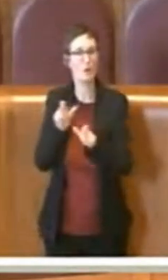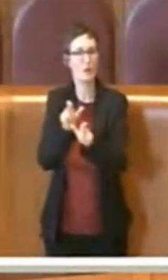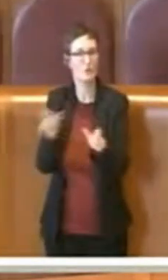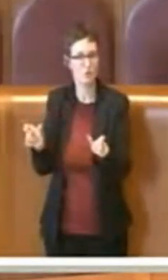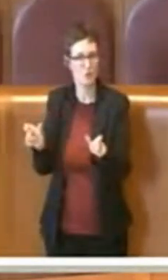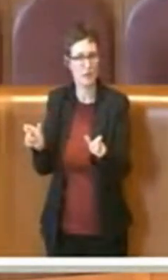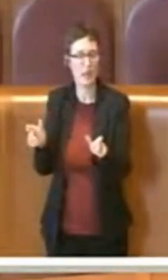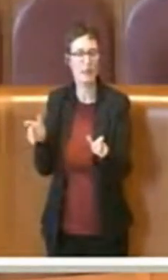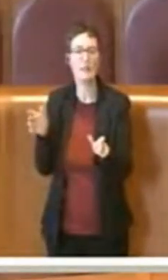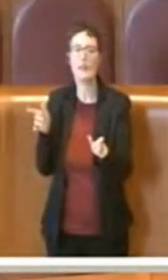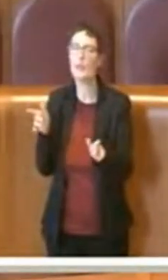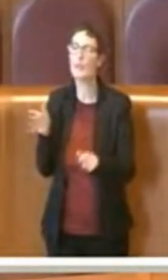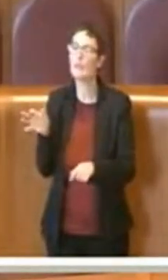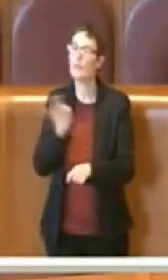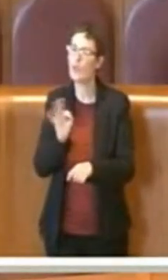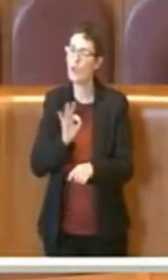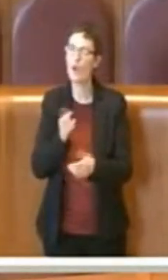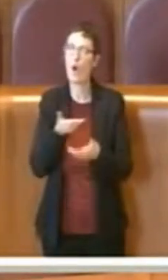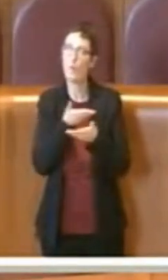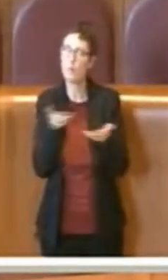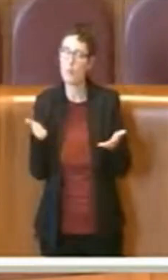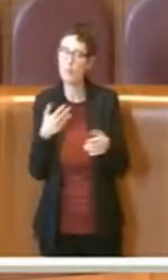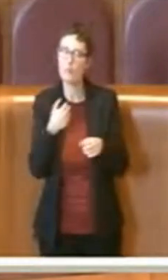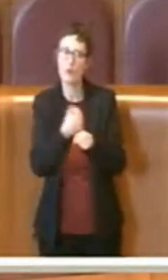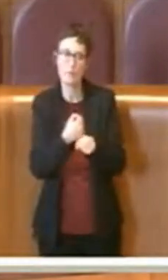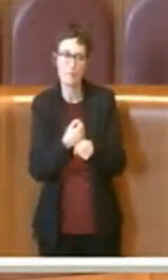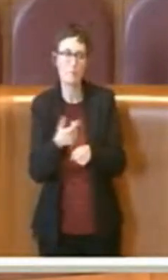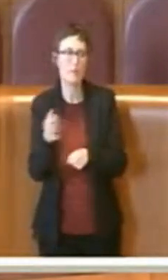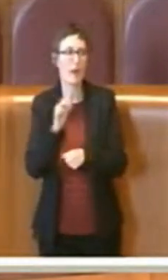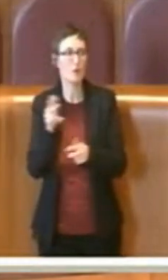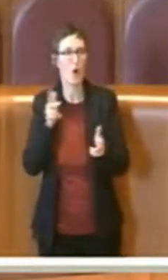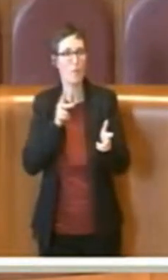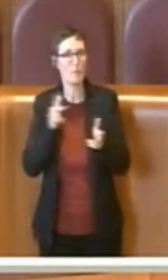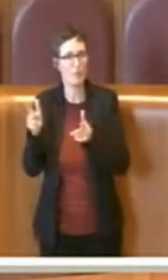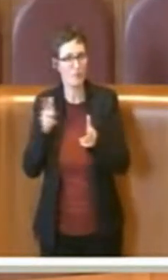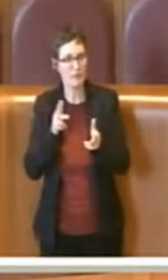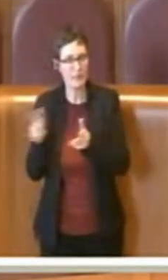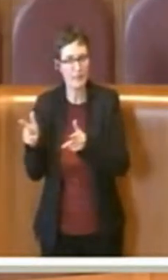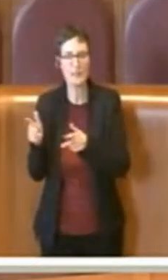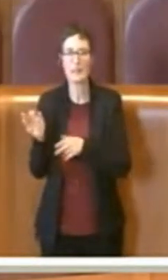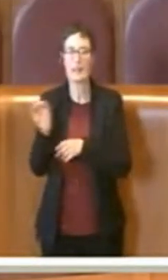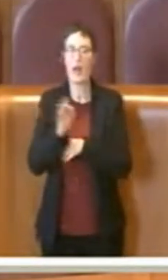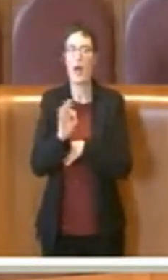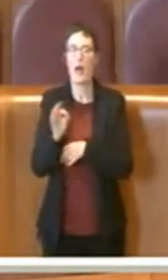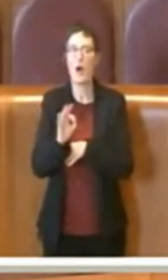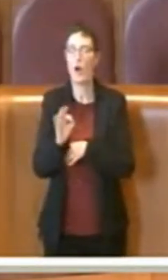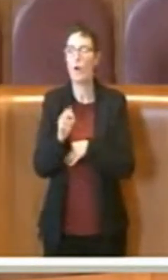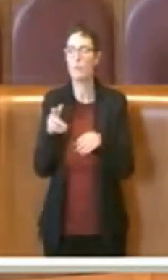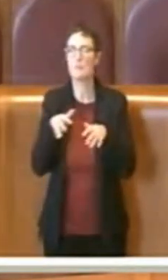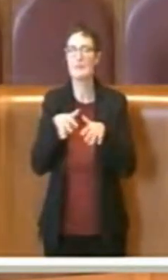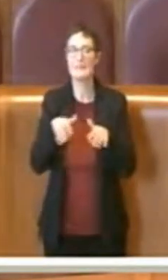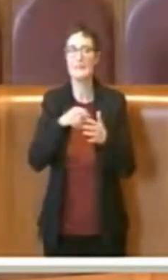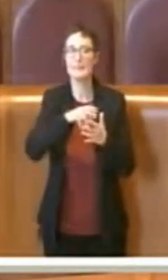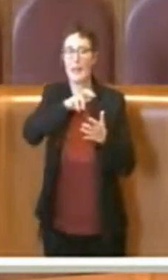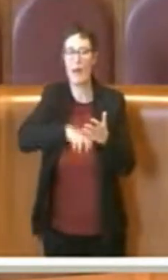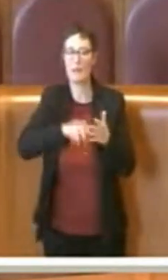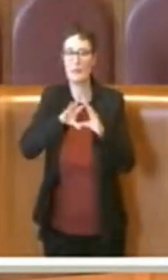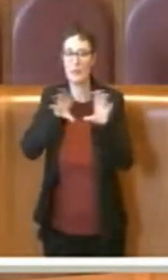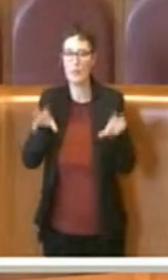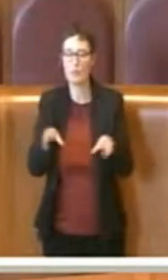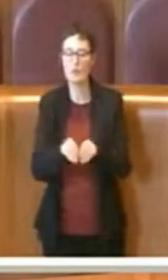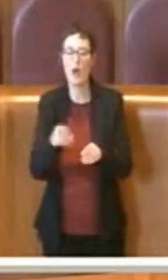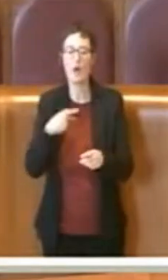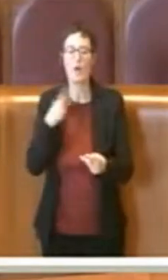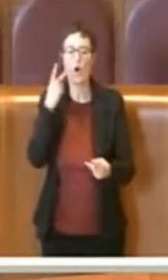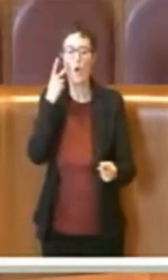del pubblico impiego, del sistema giudiziario, ma anche mobilità, trasporti, sistema tributario e monitoraggio ambientale. Quindi, come dire,